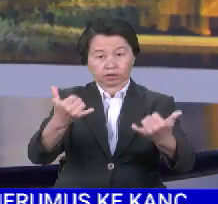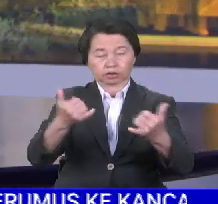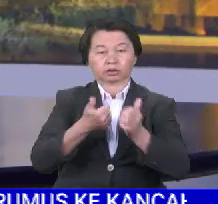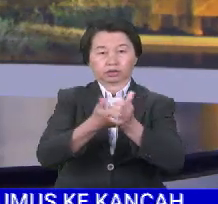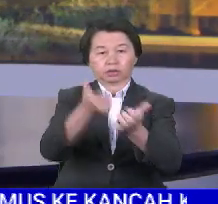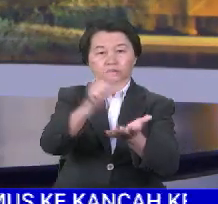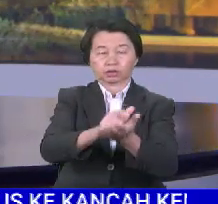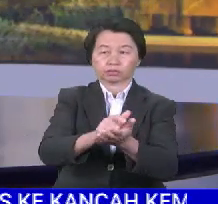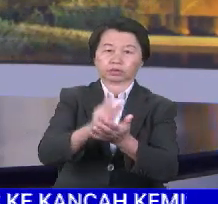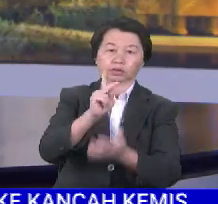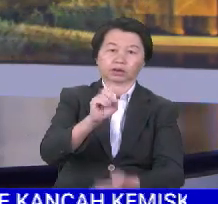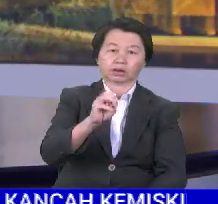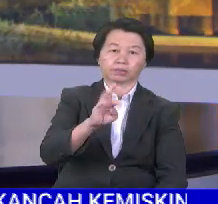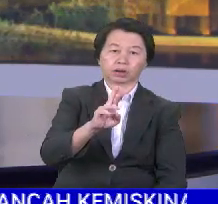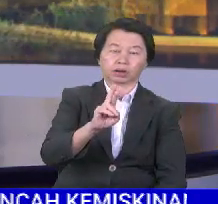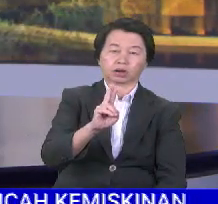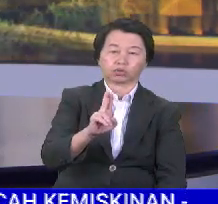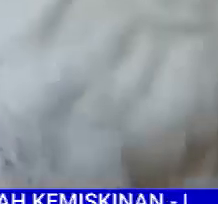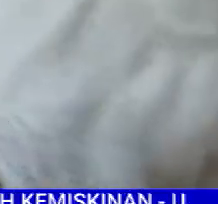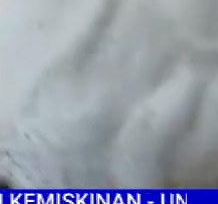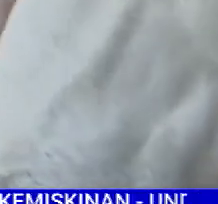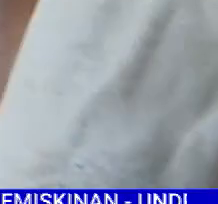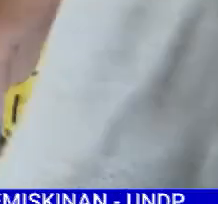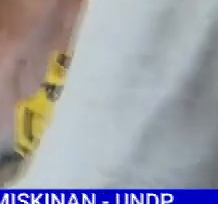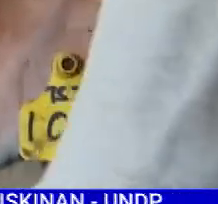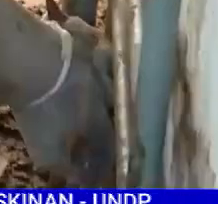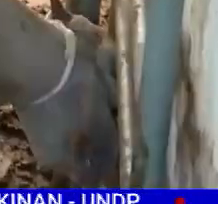laporan wartawan Kamarudin Abdullah.